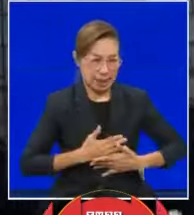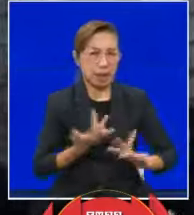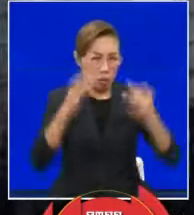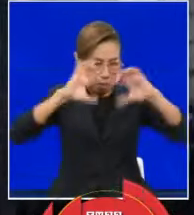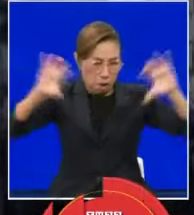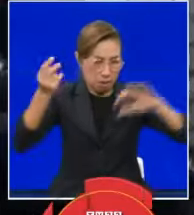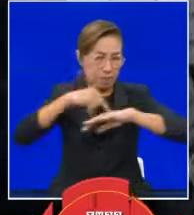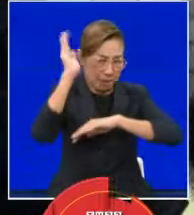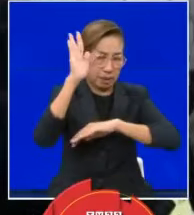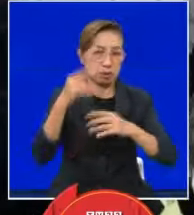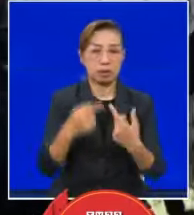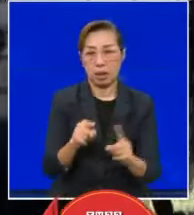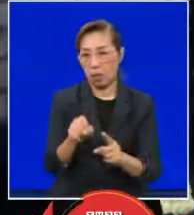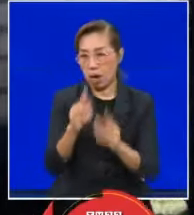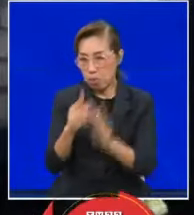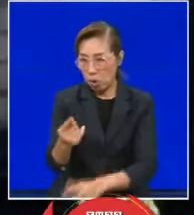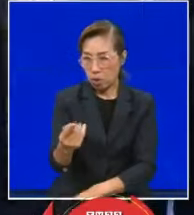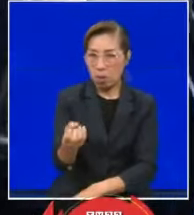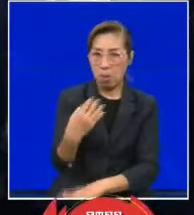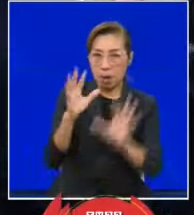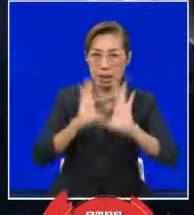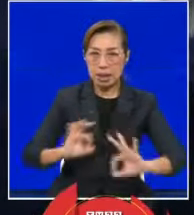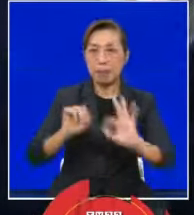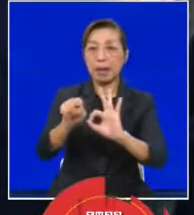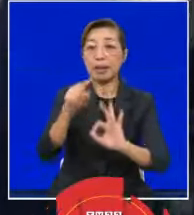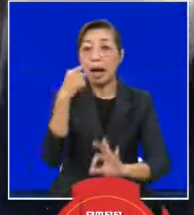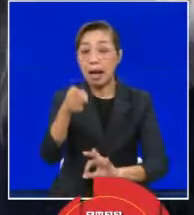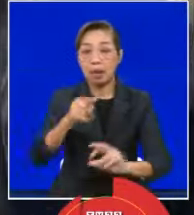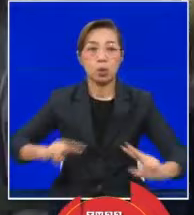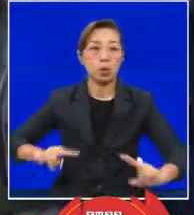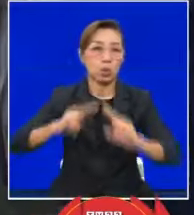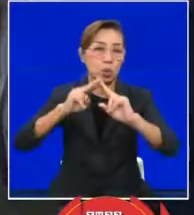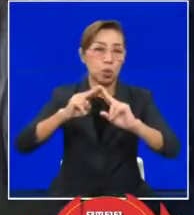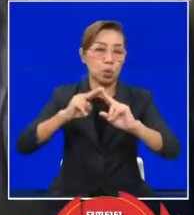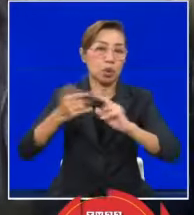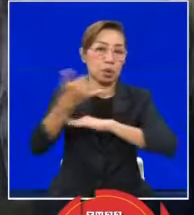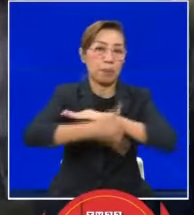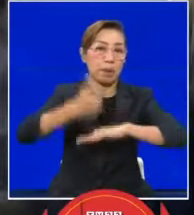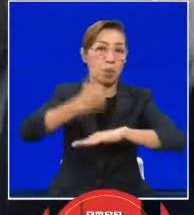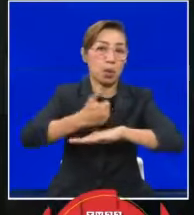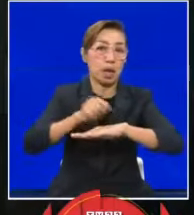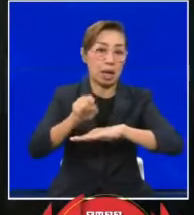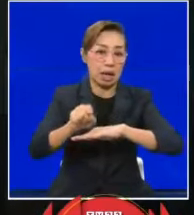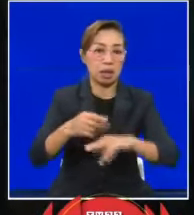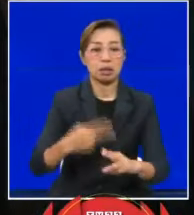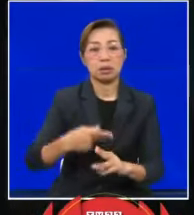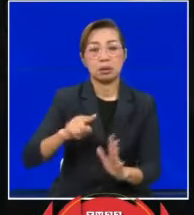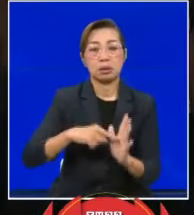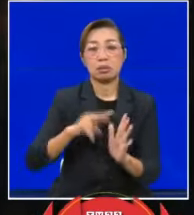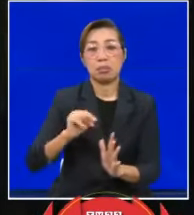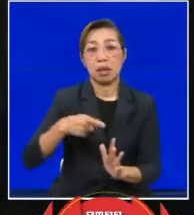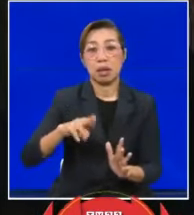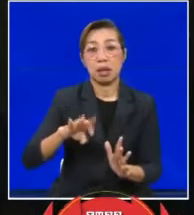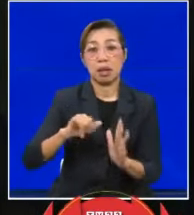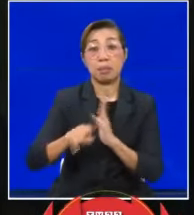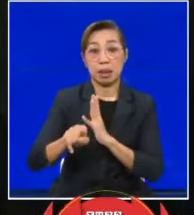แต่ว่าผู้ที่ให้คำตอบและน่าจะเป็นคีย์แมนสำคัญของเรื่องนี้ก็คือรัฐมนตรีว่าการกระทรวงการต่างประเทศนะคะคุณปราณปีพหิทธานุกร